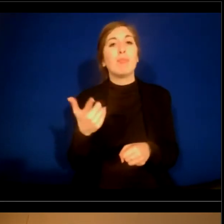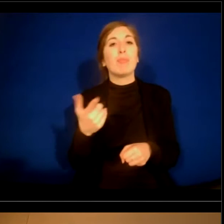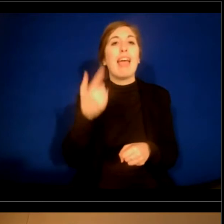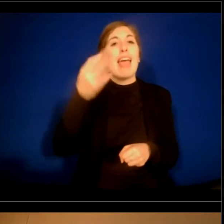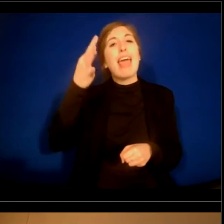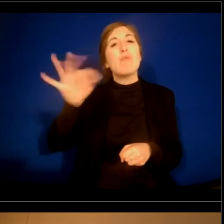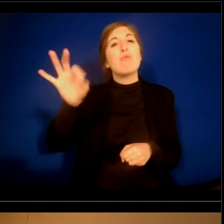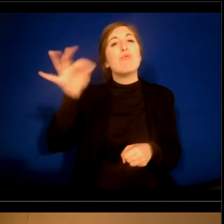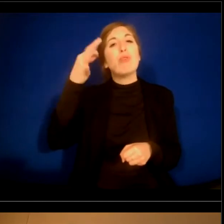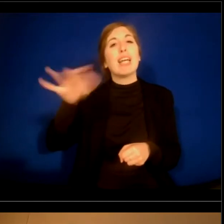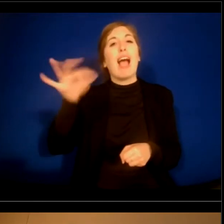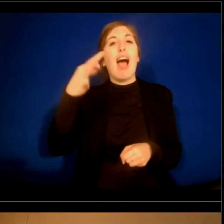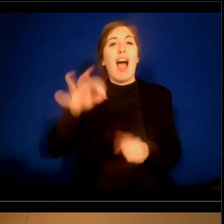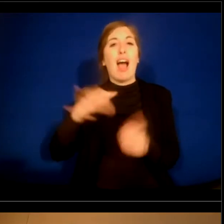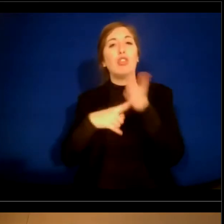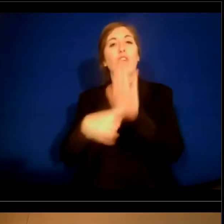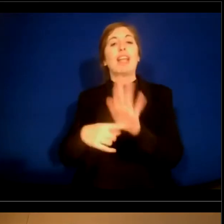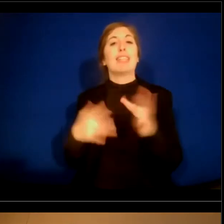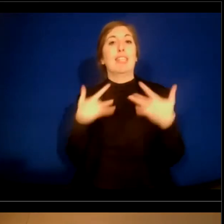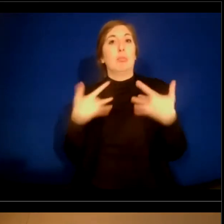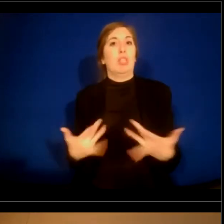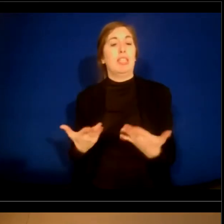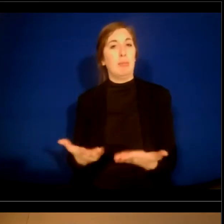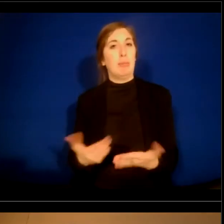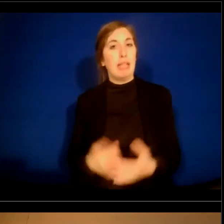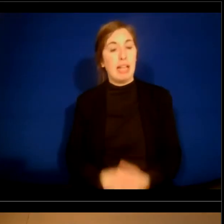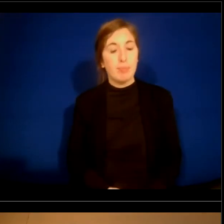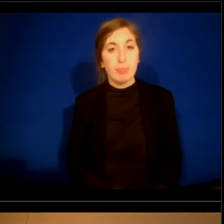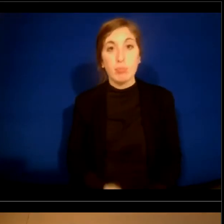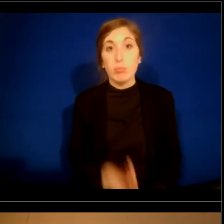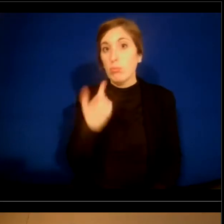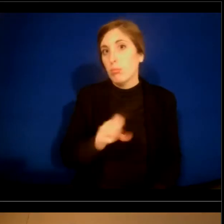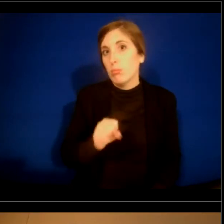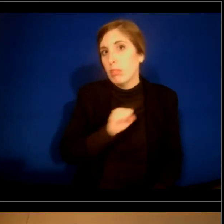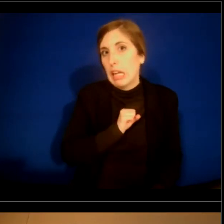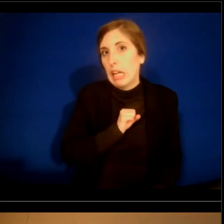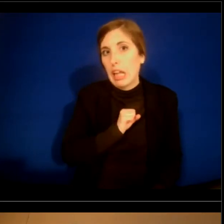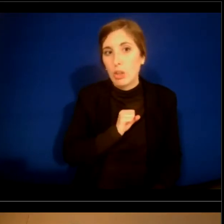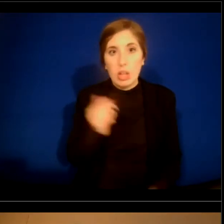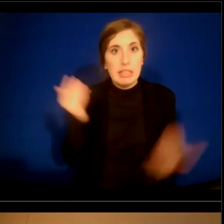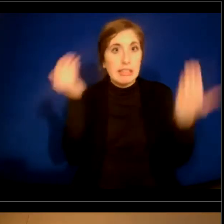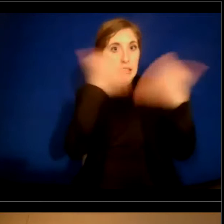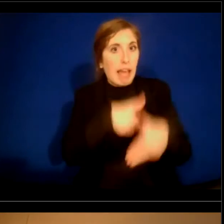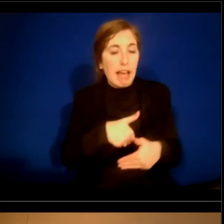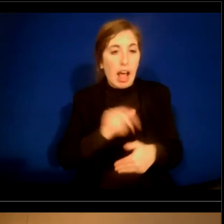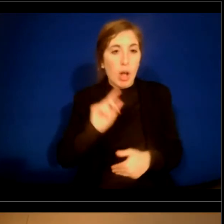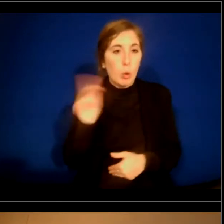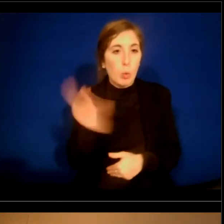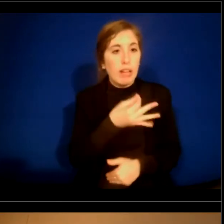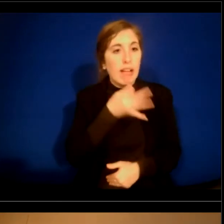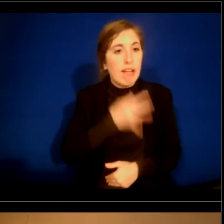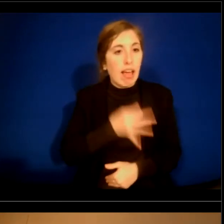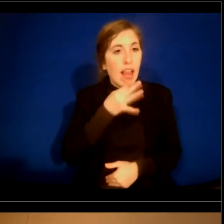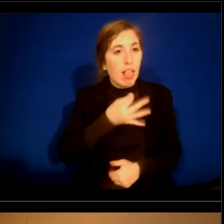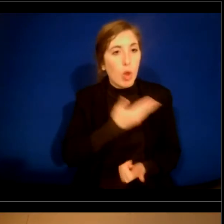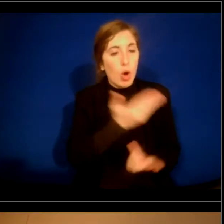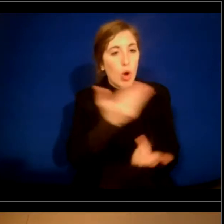mettersi a disposizione, perché come credo tutti i nostri relatori stasera hanno messo in